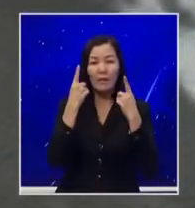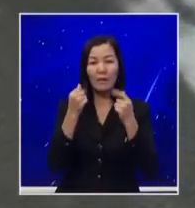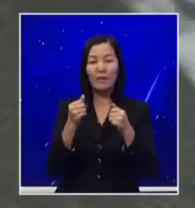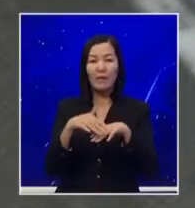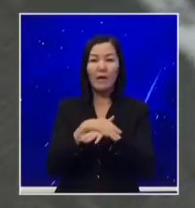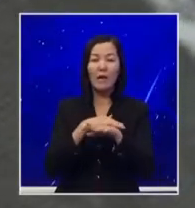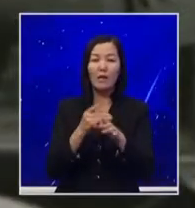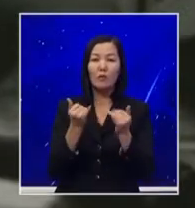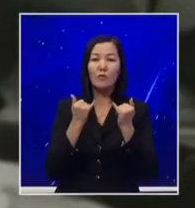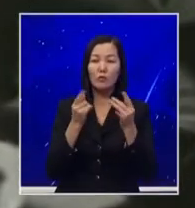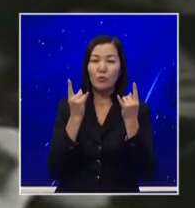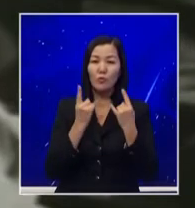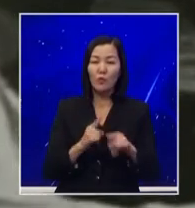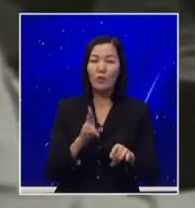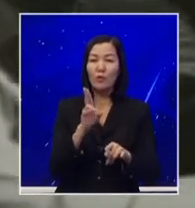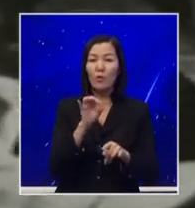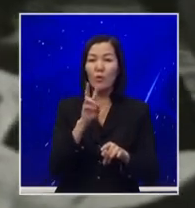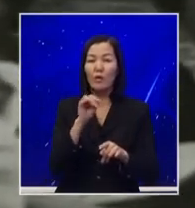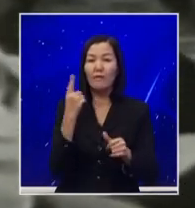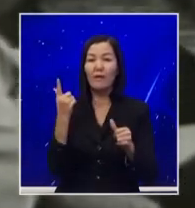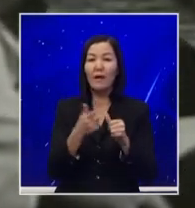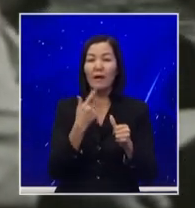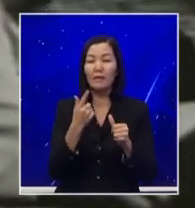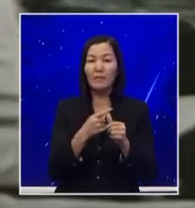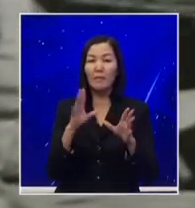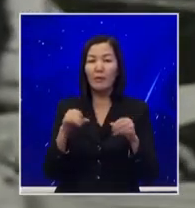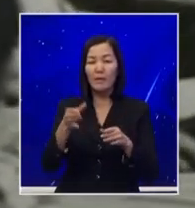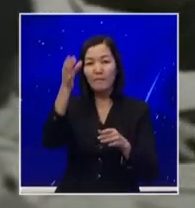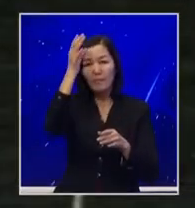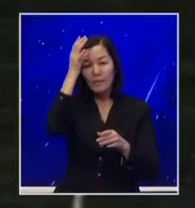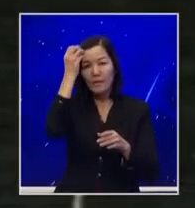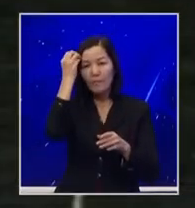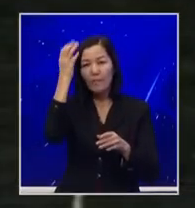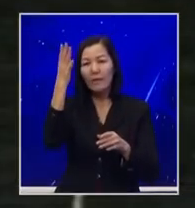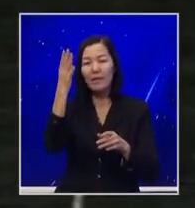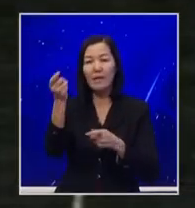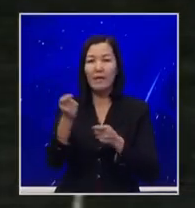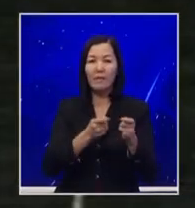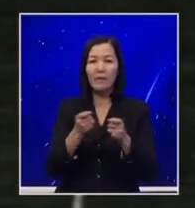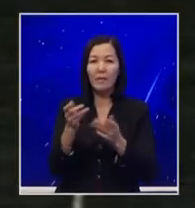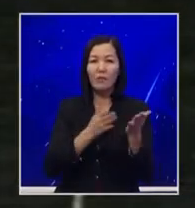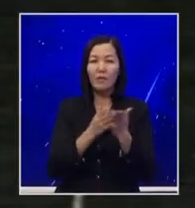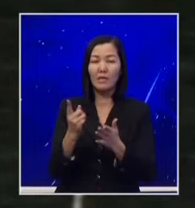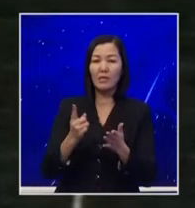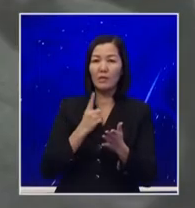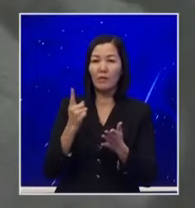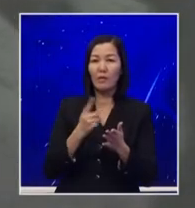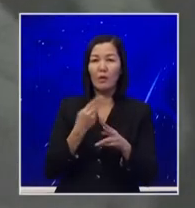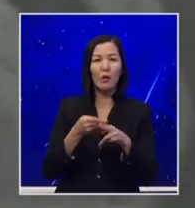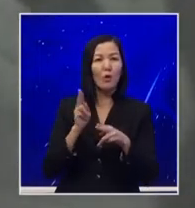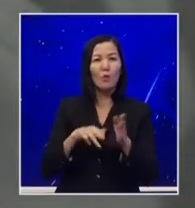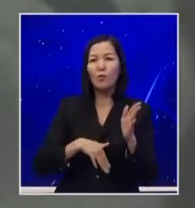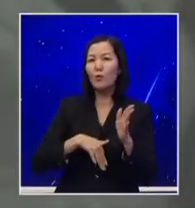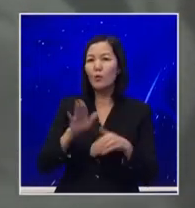туған тұлға деп Дінмұхамед Қонаевтың есімін атайды. Оның білім мен білігі, ел басқарудағы саяси шеберлігі көзін көргендер